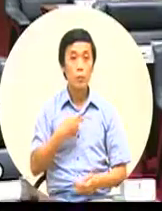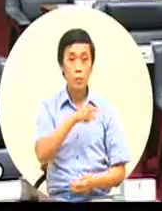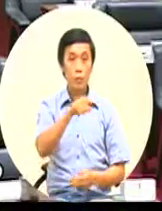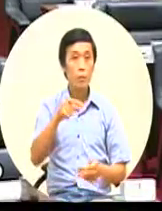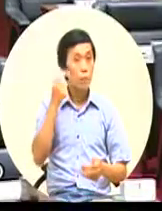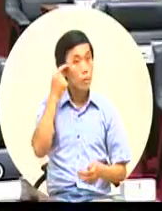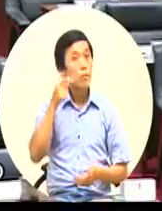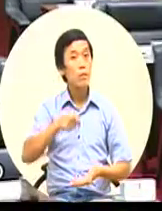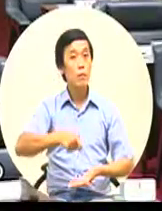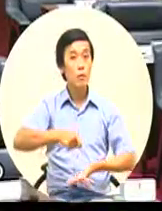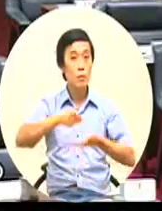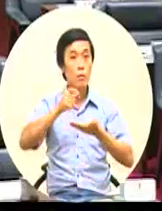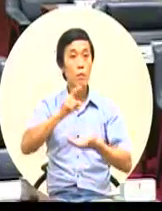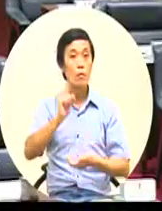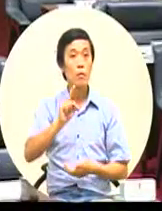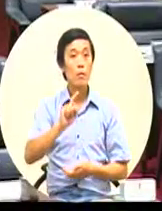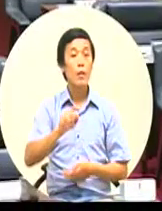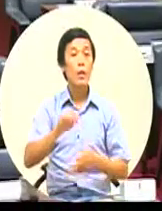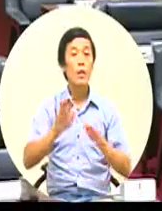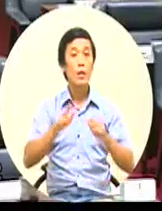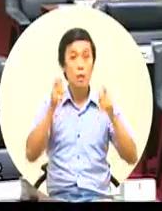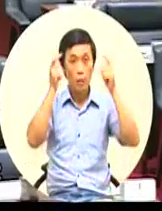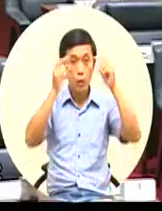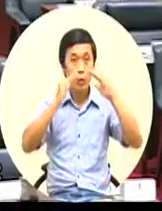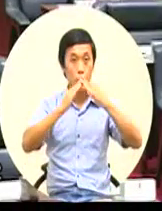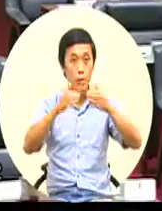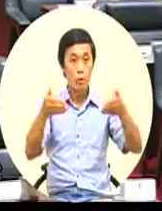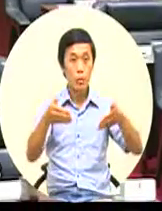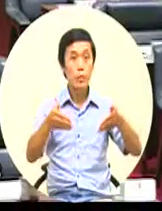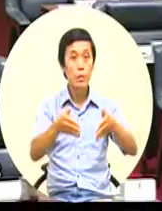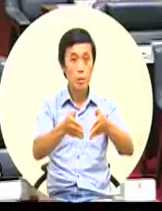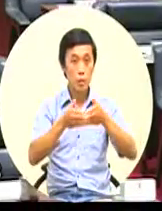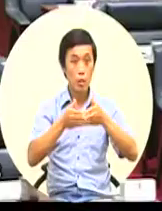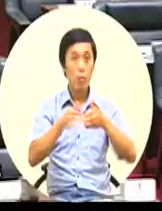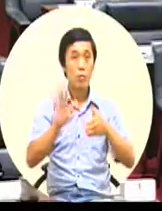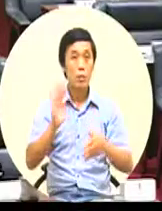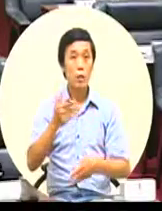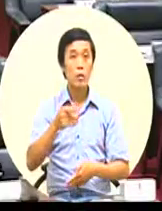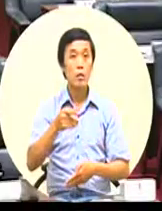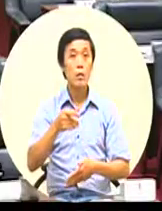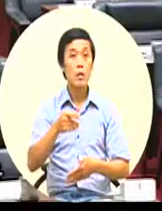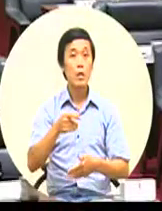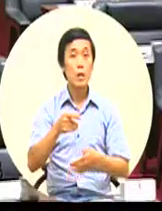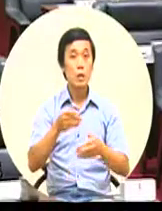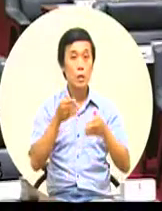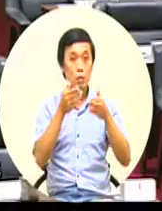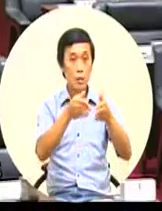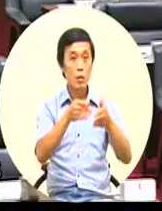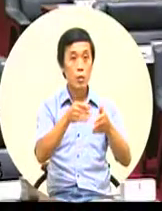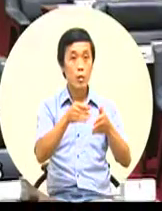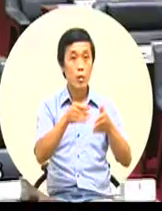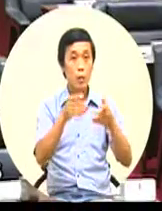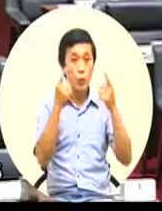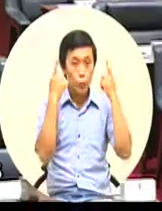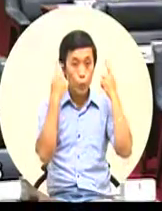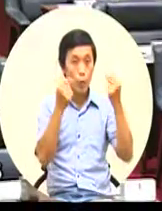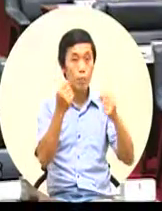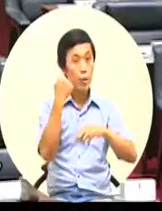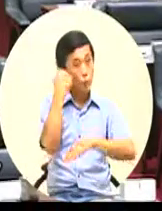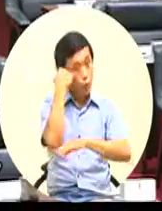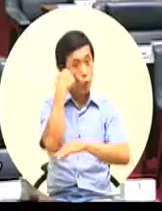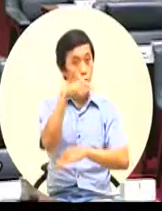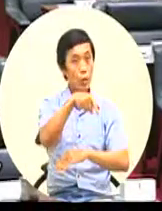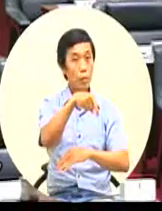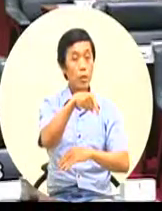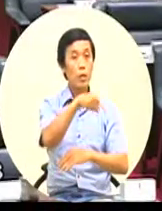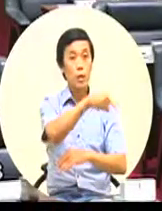虽然我们要这样子高雄市要做建设，但是一个前提之下，也就是要让我们这些援助户这些来陈情